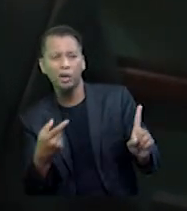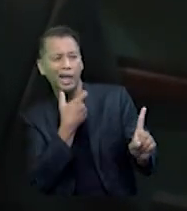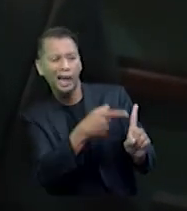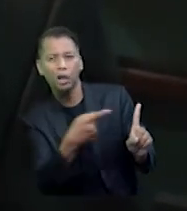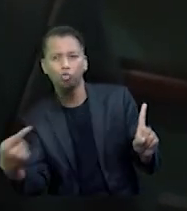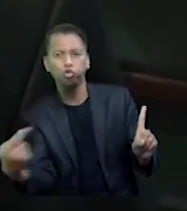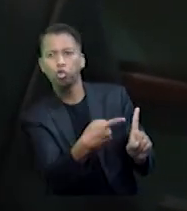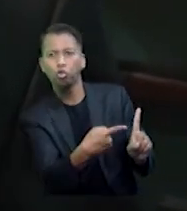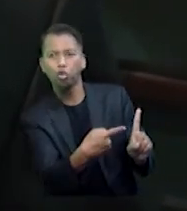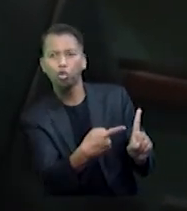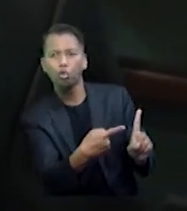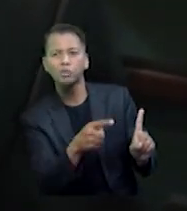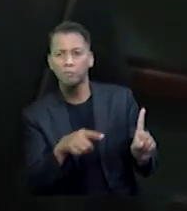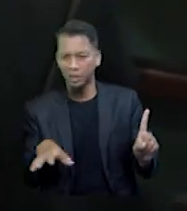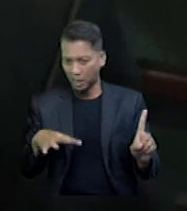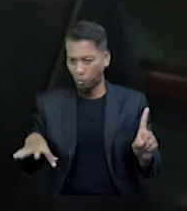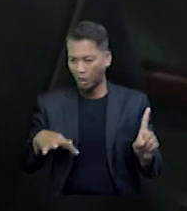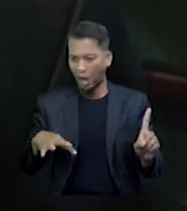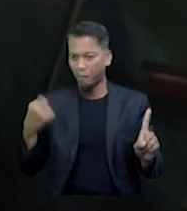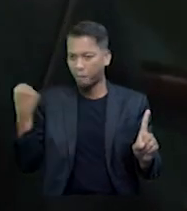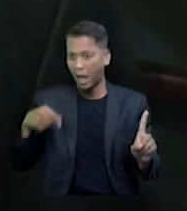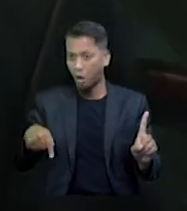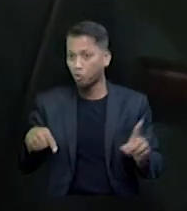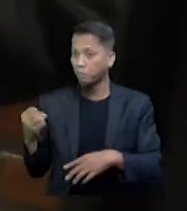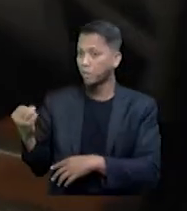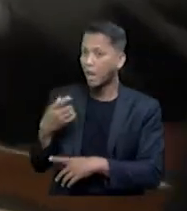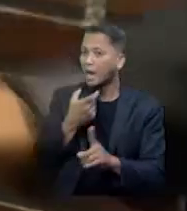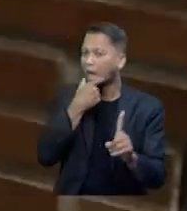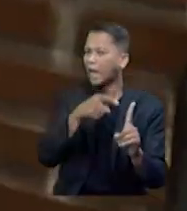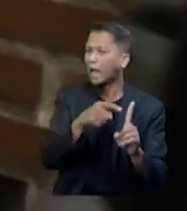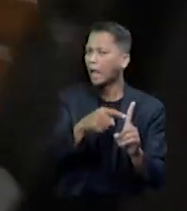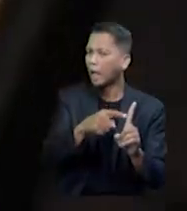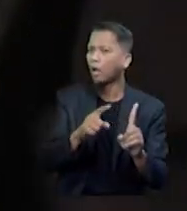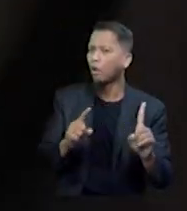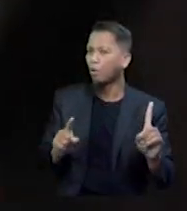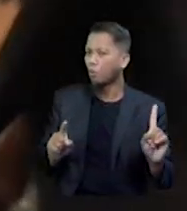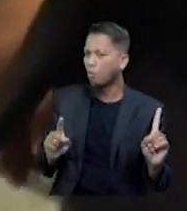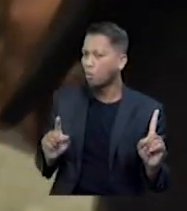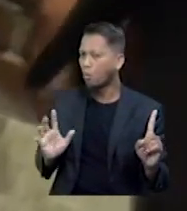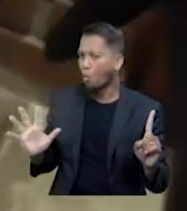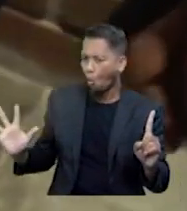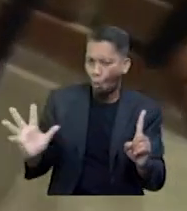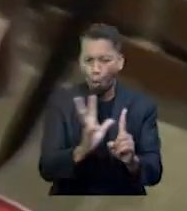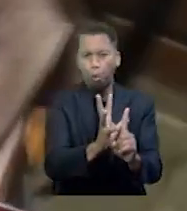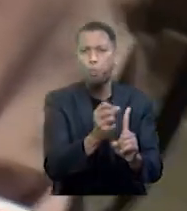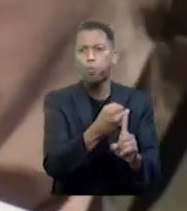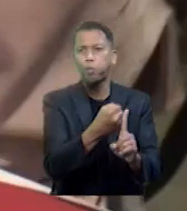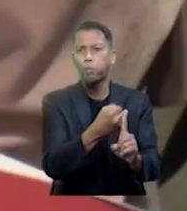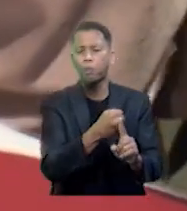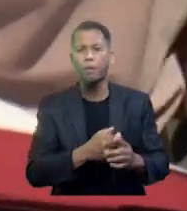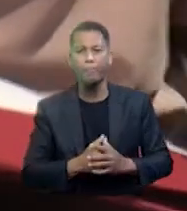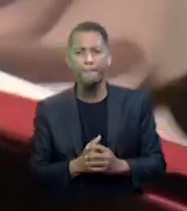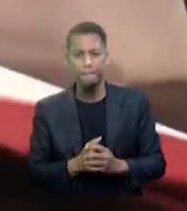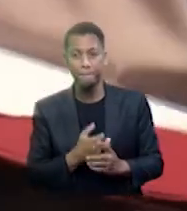keluarga pelaku atas dugaan penganiayaan dan pengeroyokan. Nenek SI berharap agar kasus dugaan penganiayaan